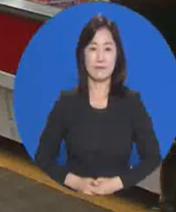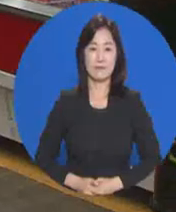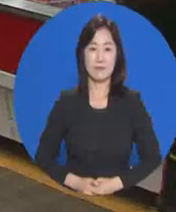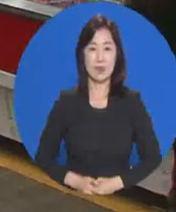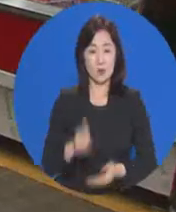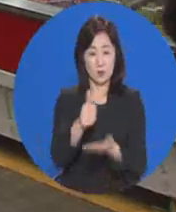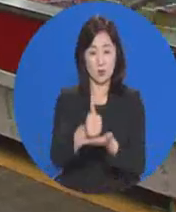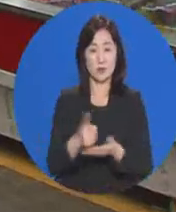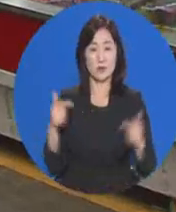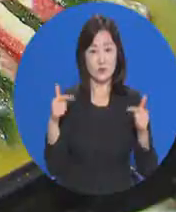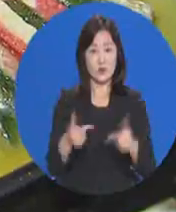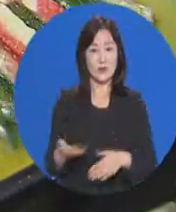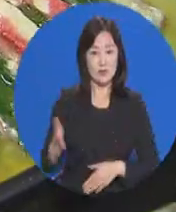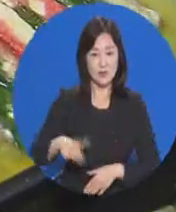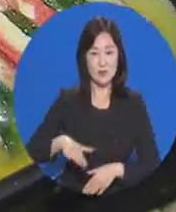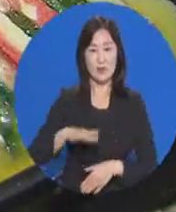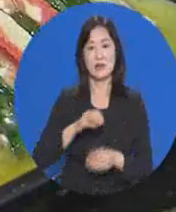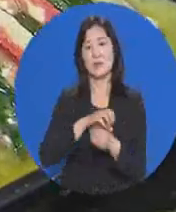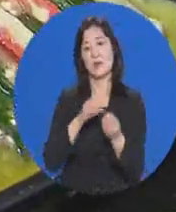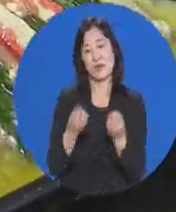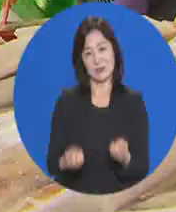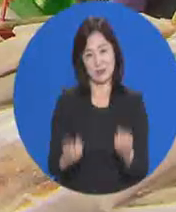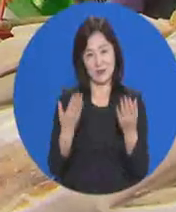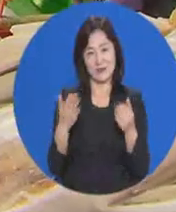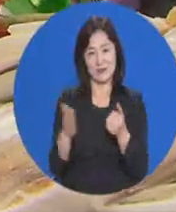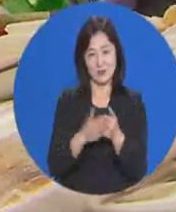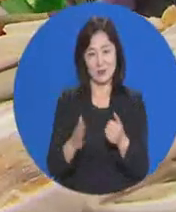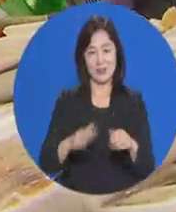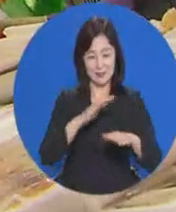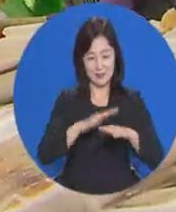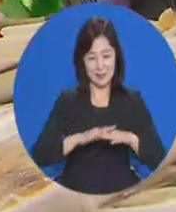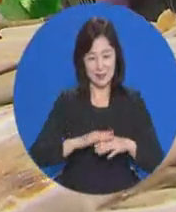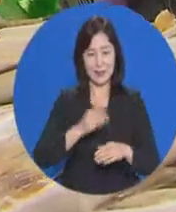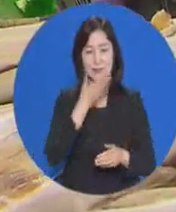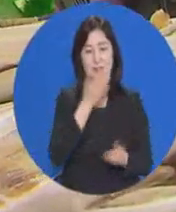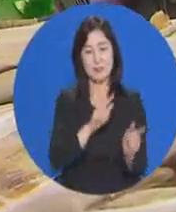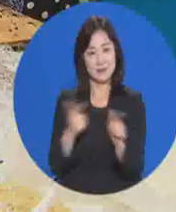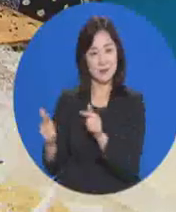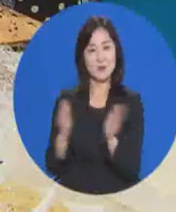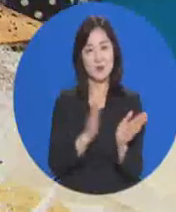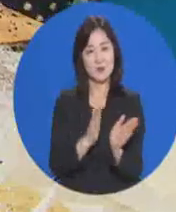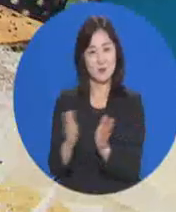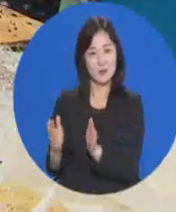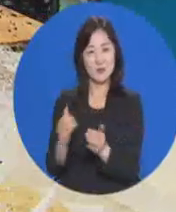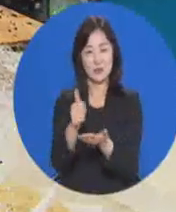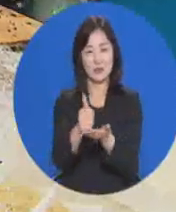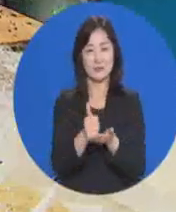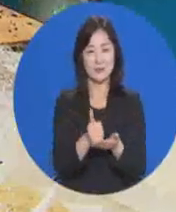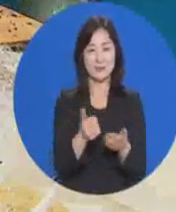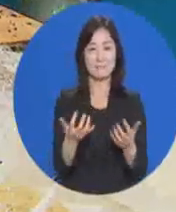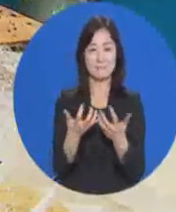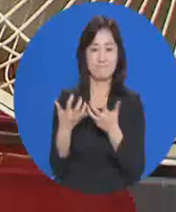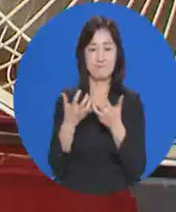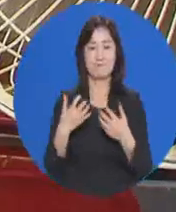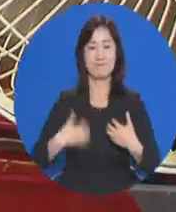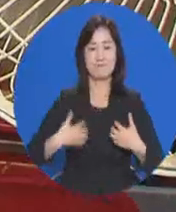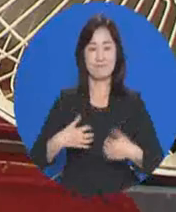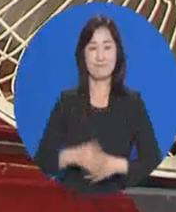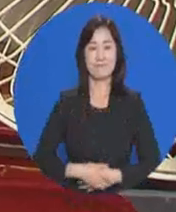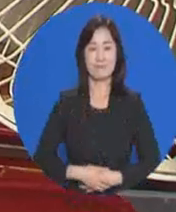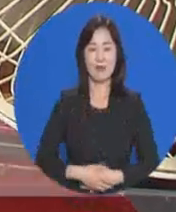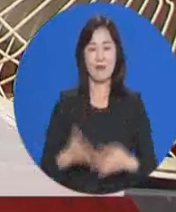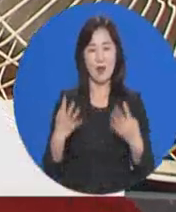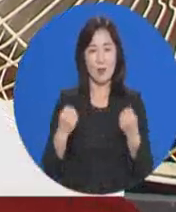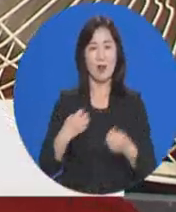줄었어도 명절은 명절. 전통시장에는 차례 음식을 준비하는 시민들로 오랜만에 활기가 넘쳤습니다. 많이